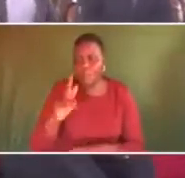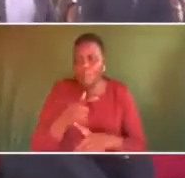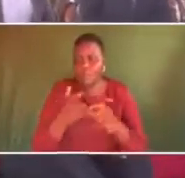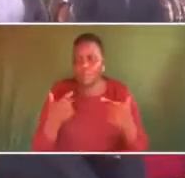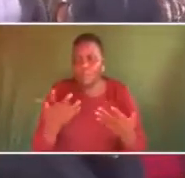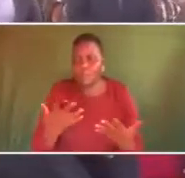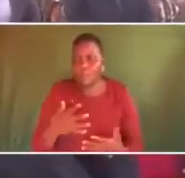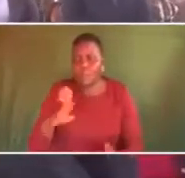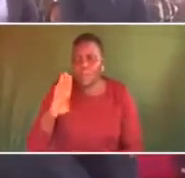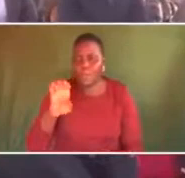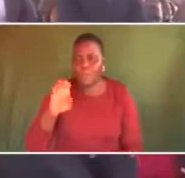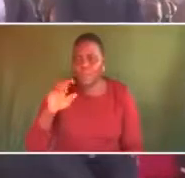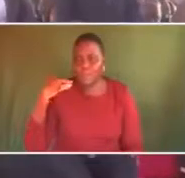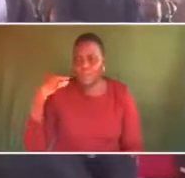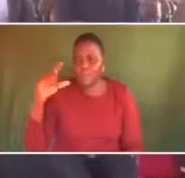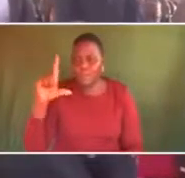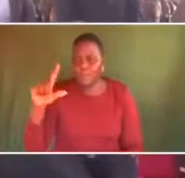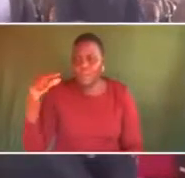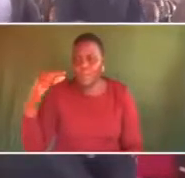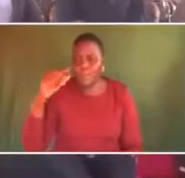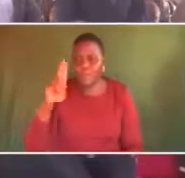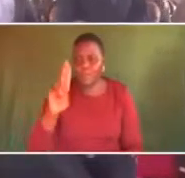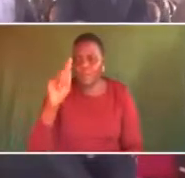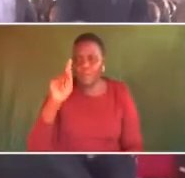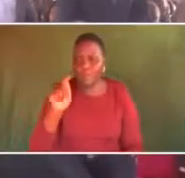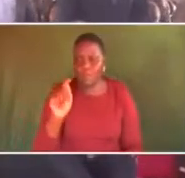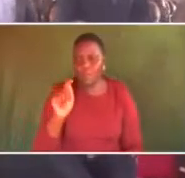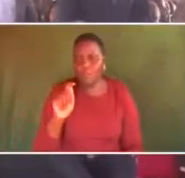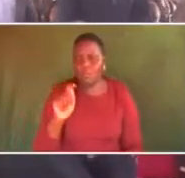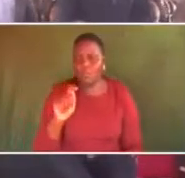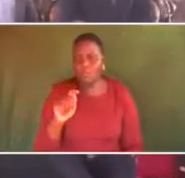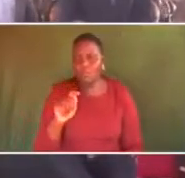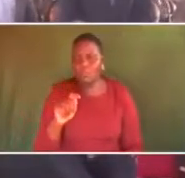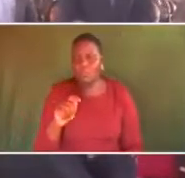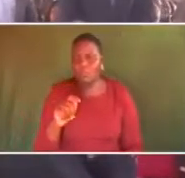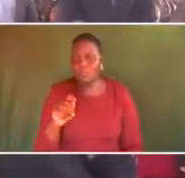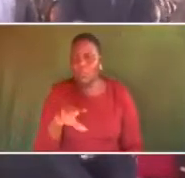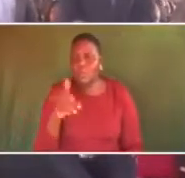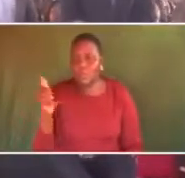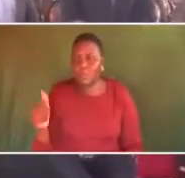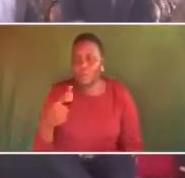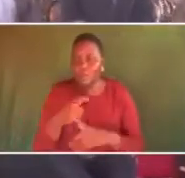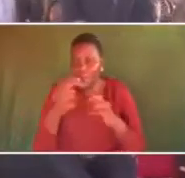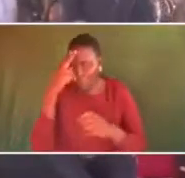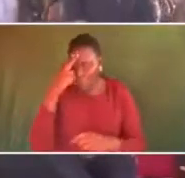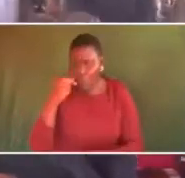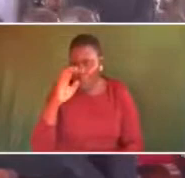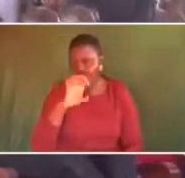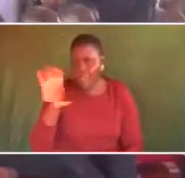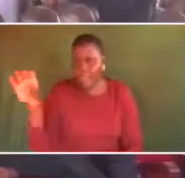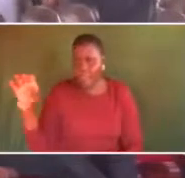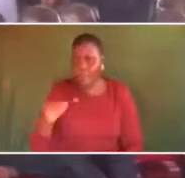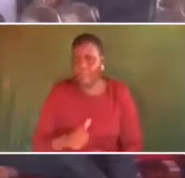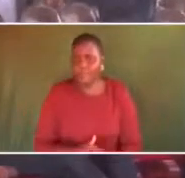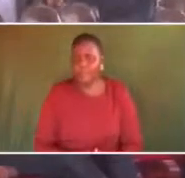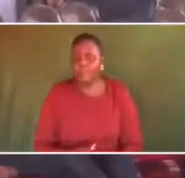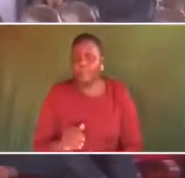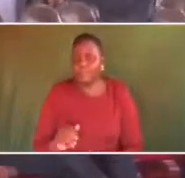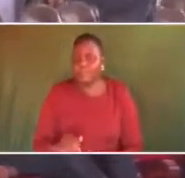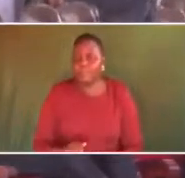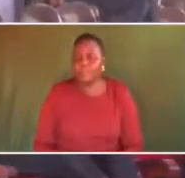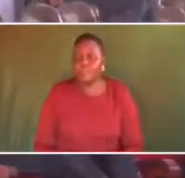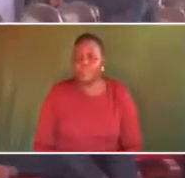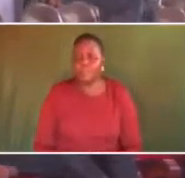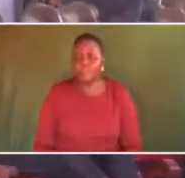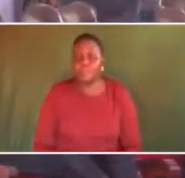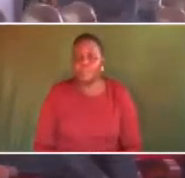Belgut. Mheshimiwa Kitayama Marwa kutoka Kuria East. Yeye anajulikana.